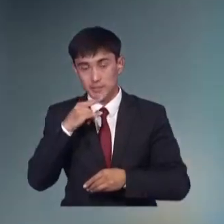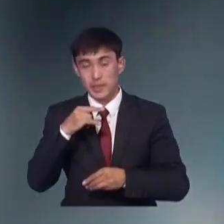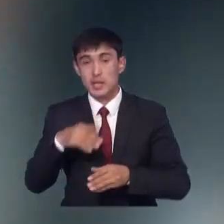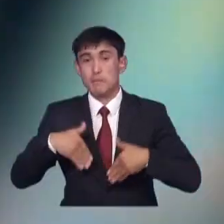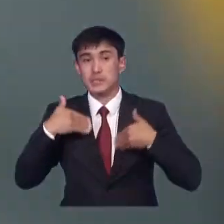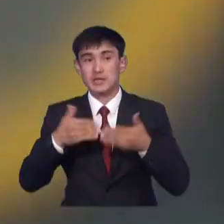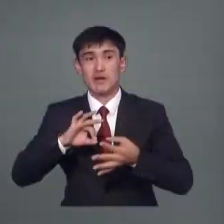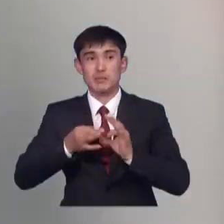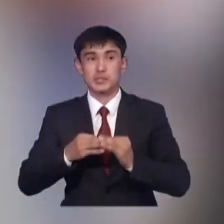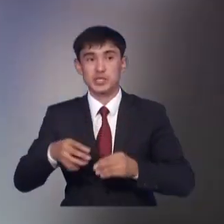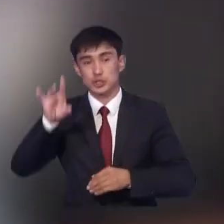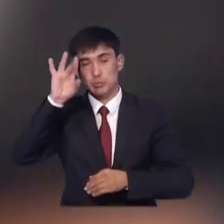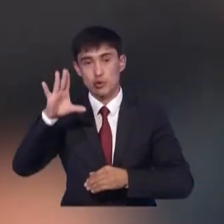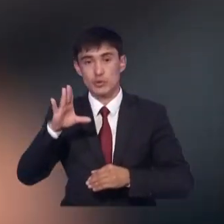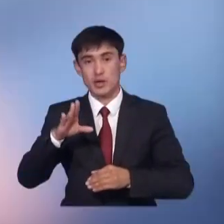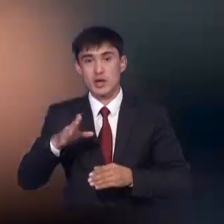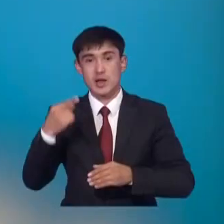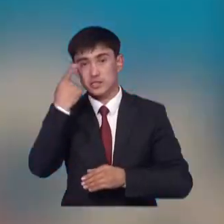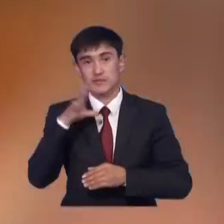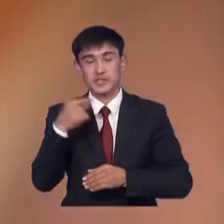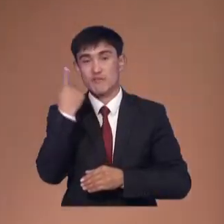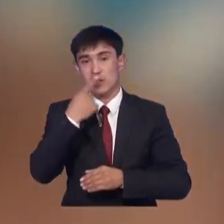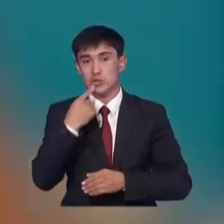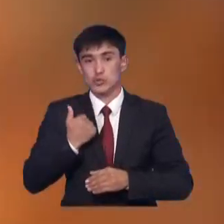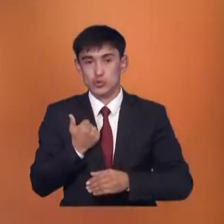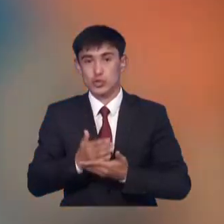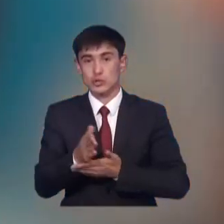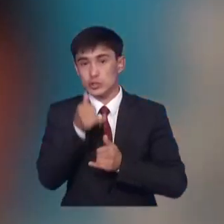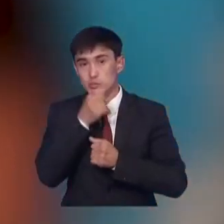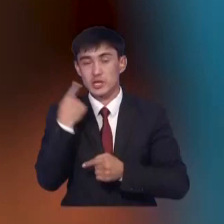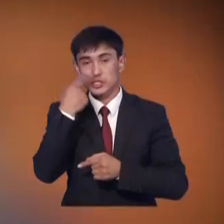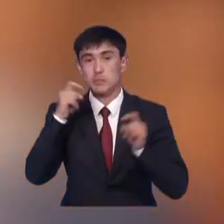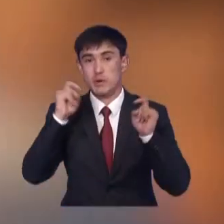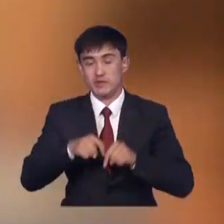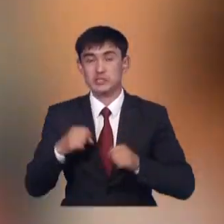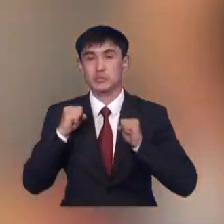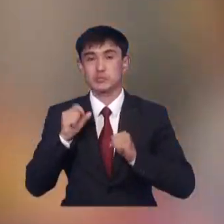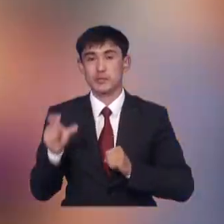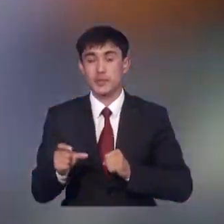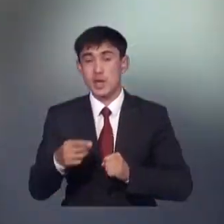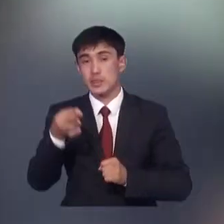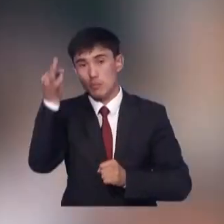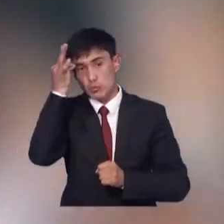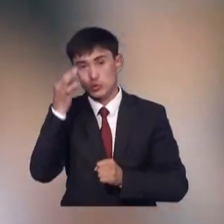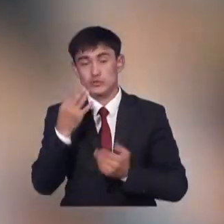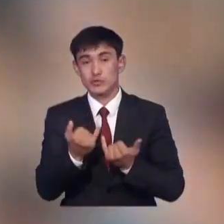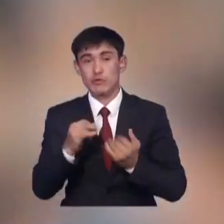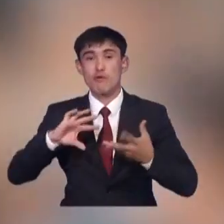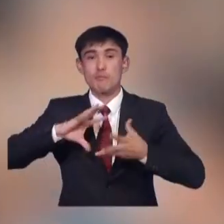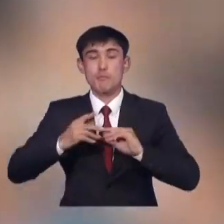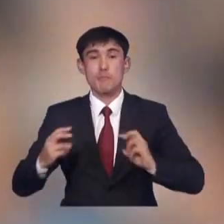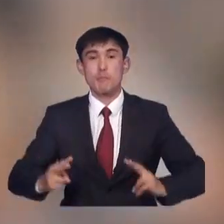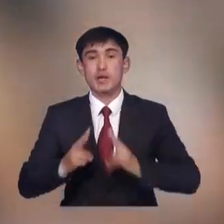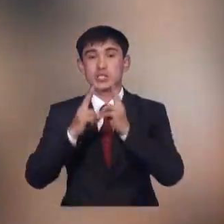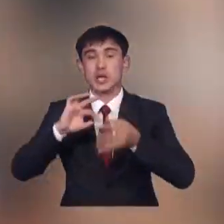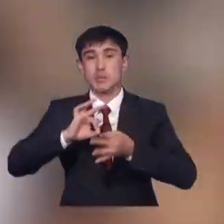Они поздравили олимпийского чемпиона от лица всех военнослужащих, которые не смогли лично приветствовать спортсмена. Напомним, что всего в Парижской